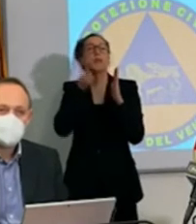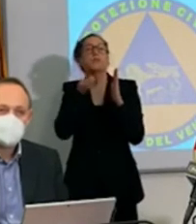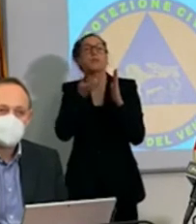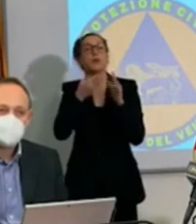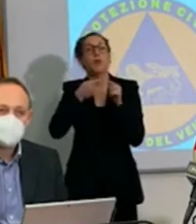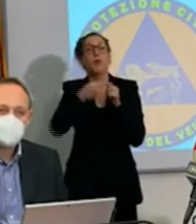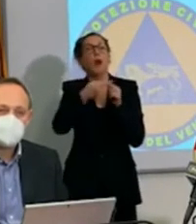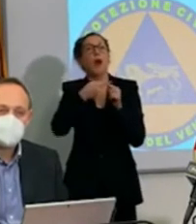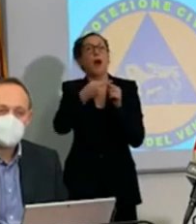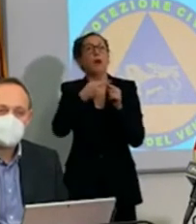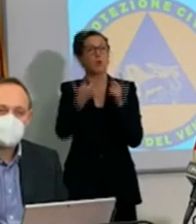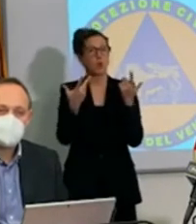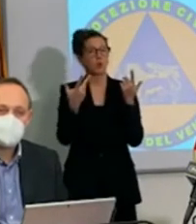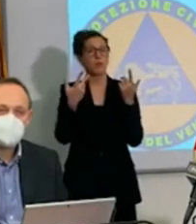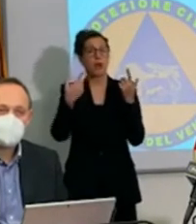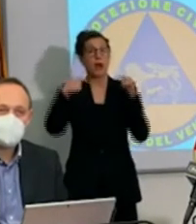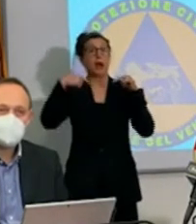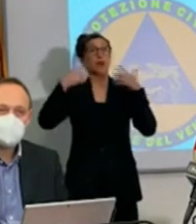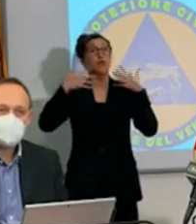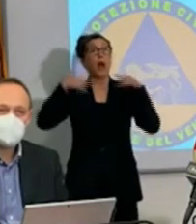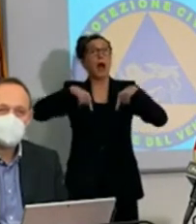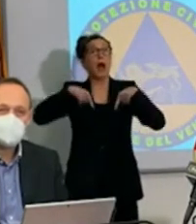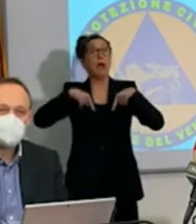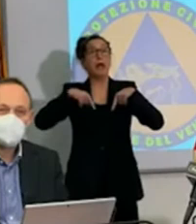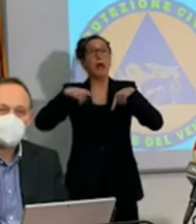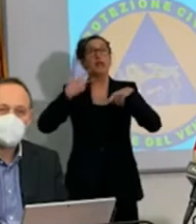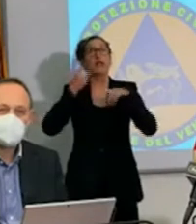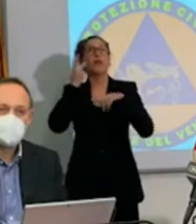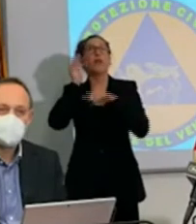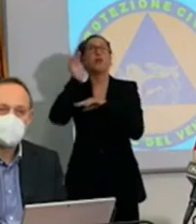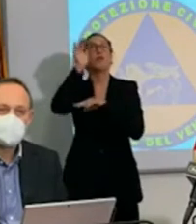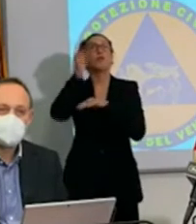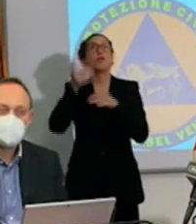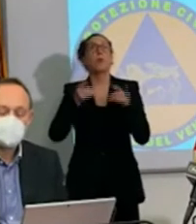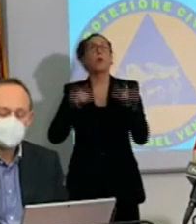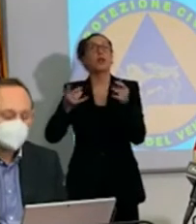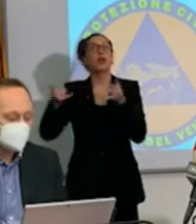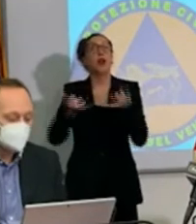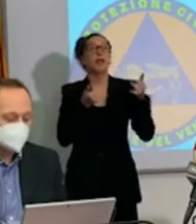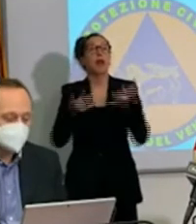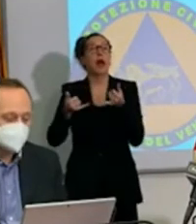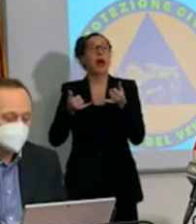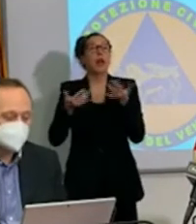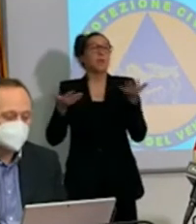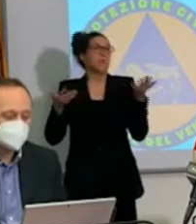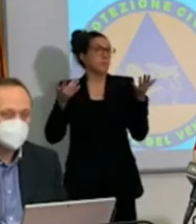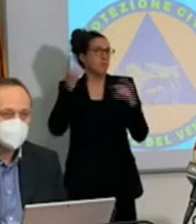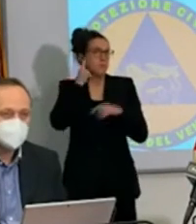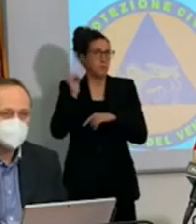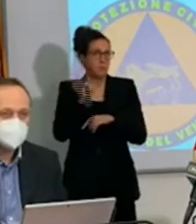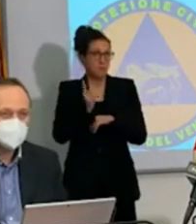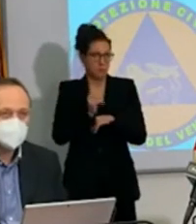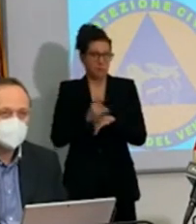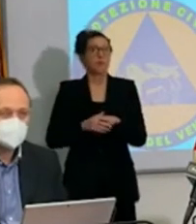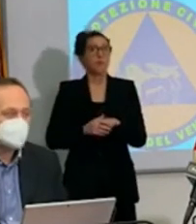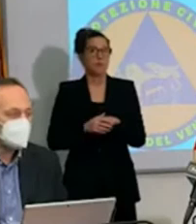tipo natalizie eviterei di farla insomma cioè la domanda ricorrente dire mai natale come sarà natale come sarà ve lo so dire natale